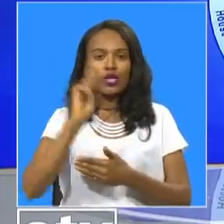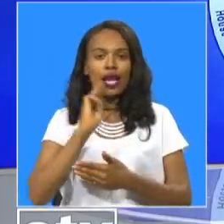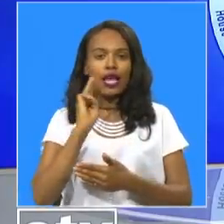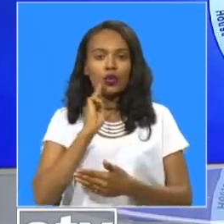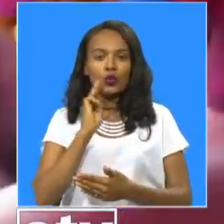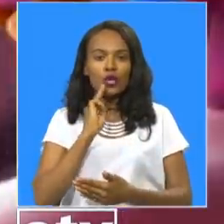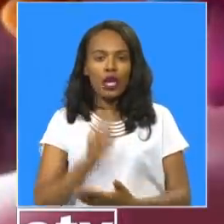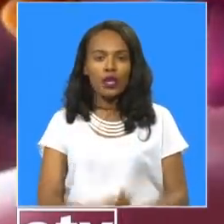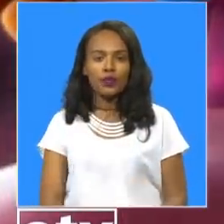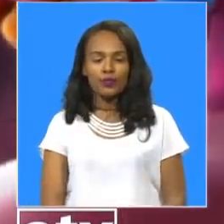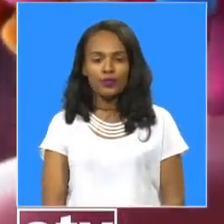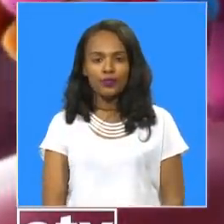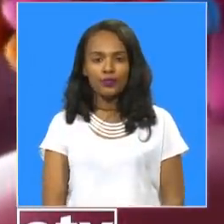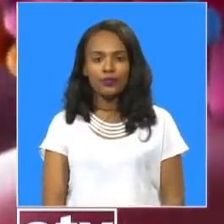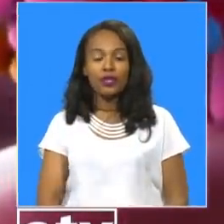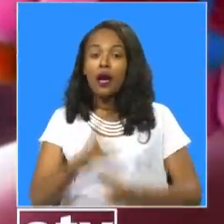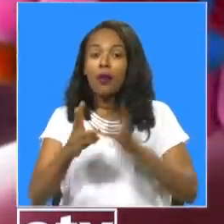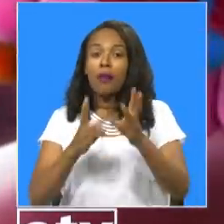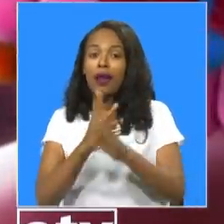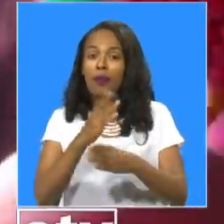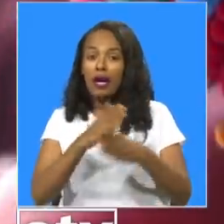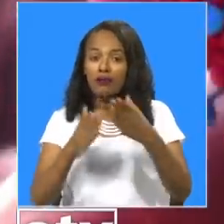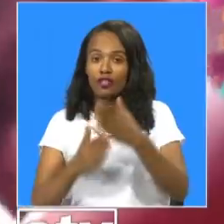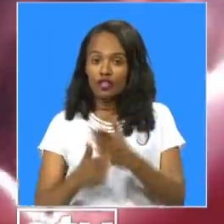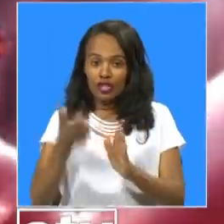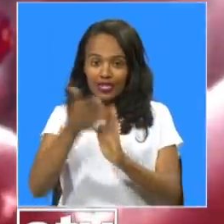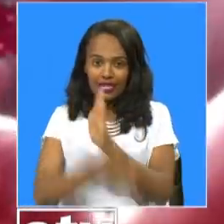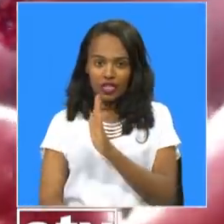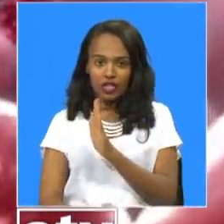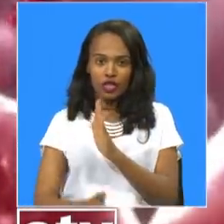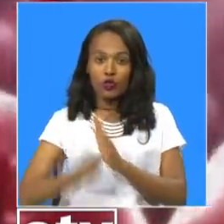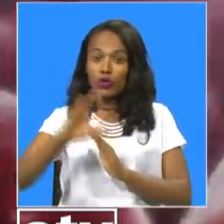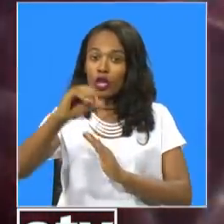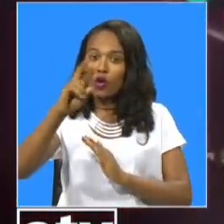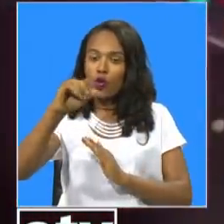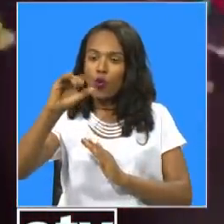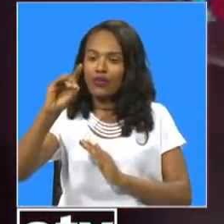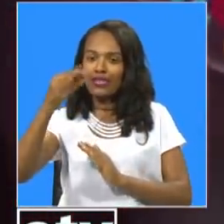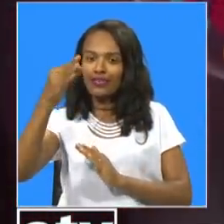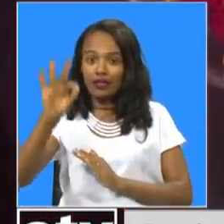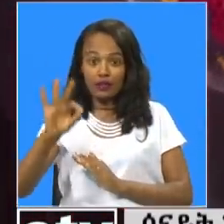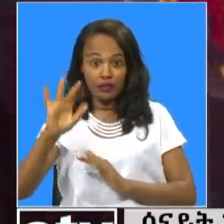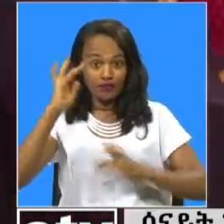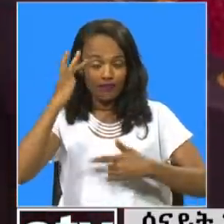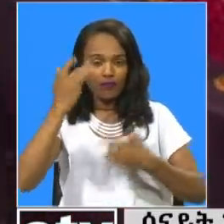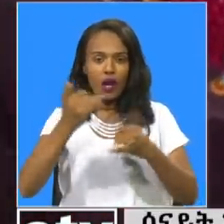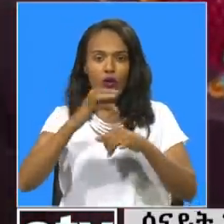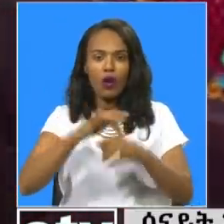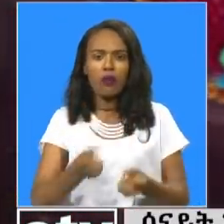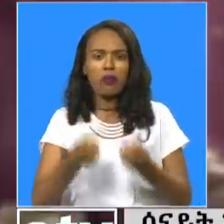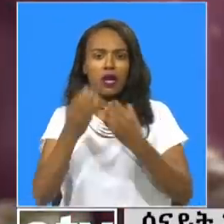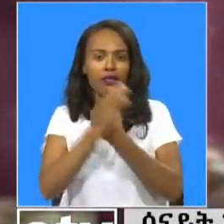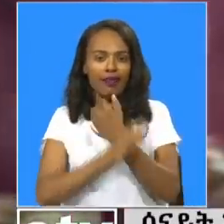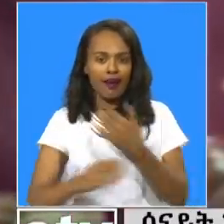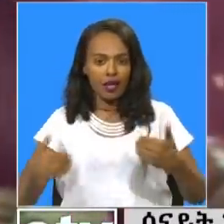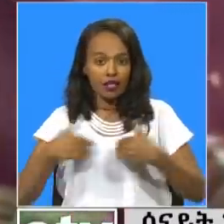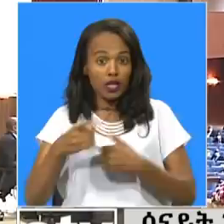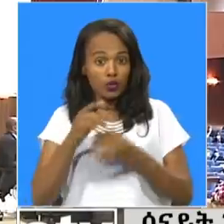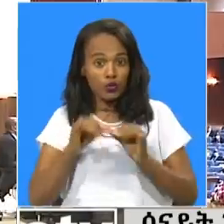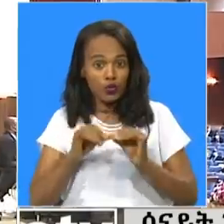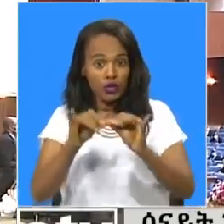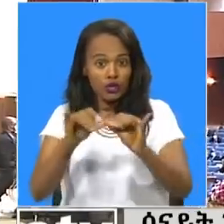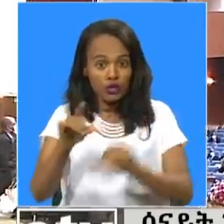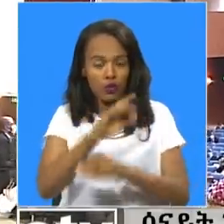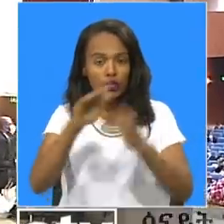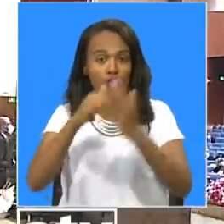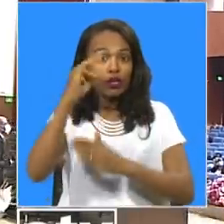ንጉሴ። በዓለም አቀፍ ደረጃ የተከሰተው የኮቪድ-19 በሽታ አሁን ላይ የበርካታ ሀገራት ስጋት ሆኖ እየቀጠለ